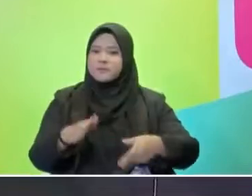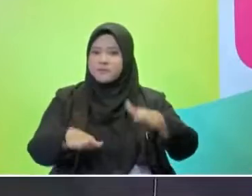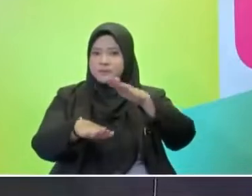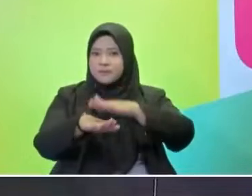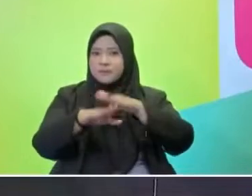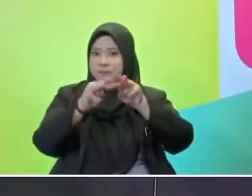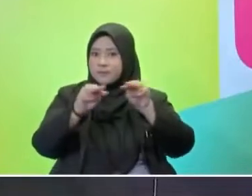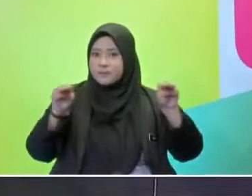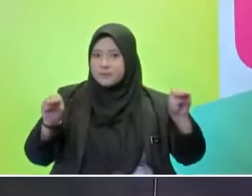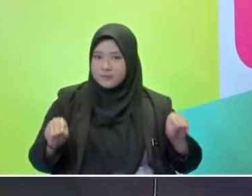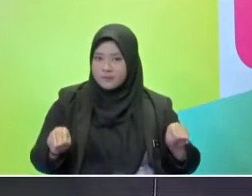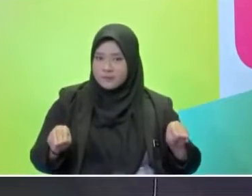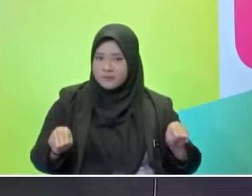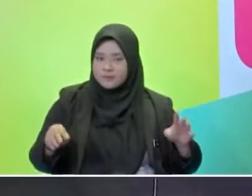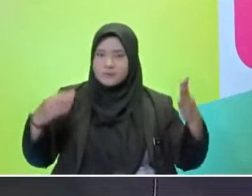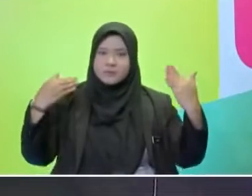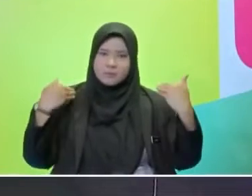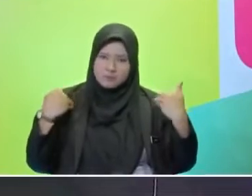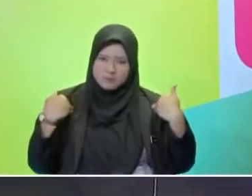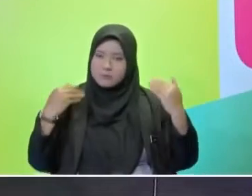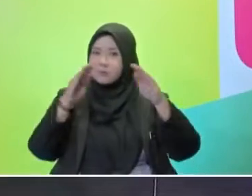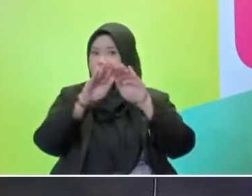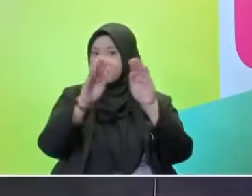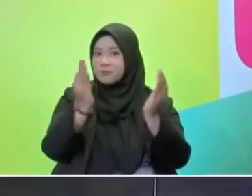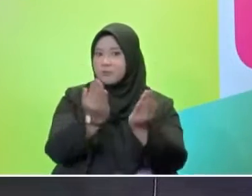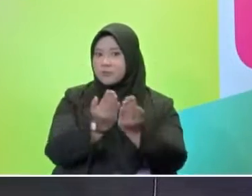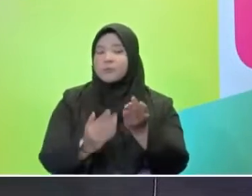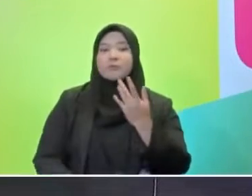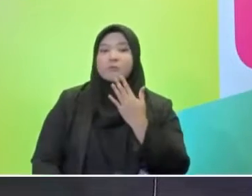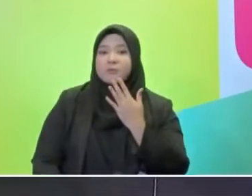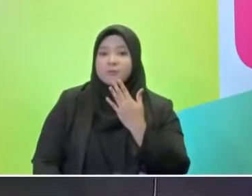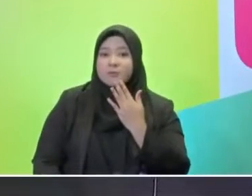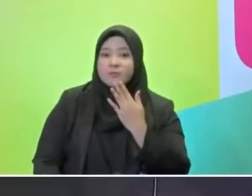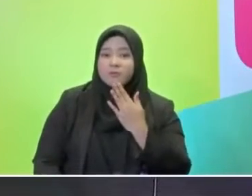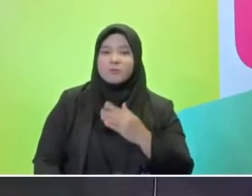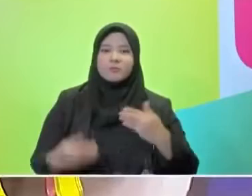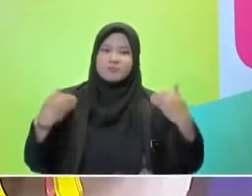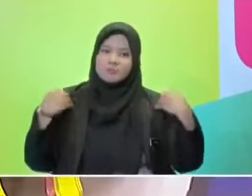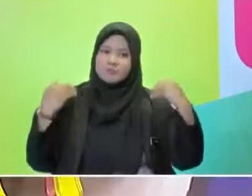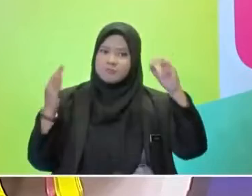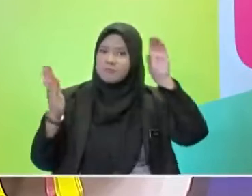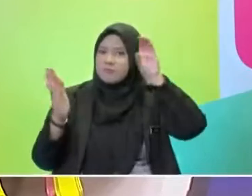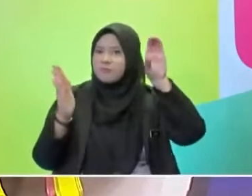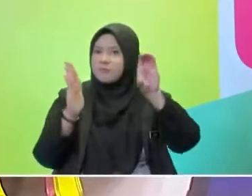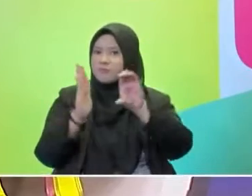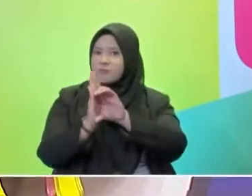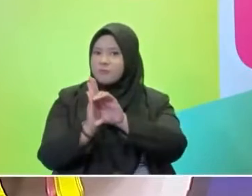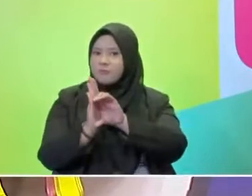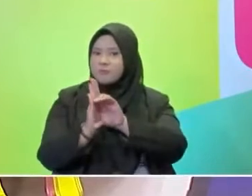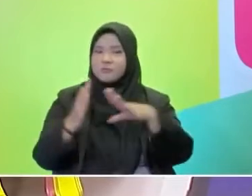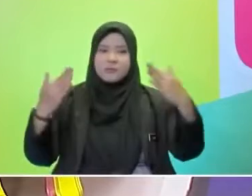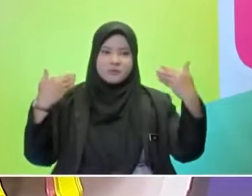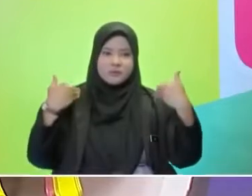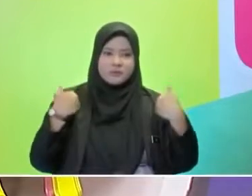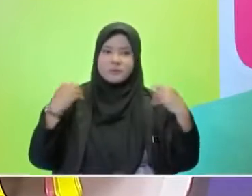nak buat apa ni, cikgu? Okey, hari ini cikgu nak Nisa padankan gambar dan perkataan.